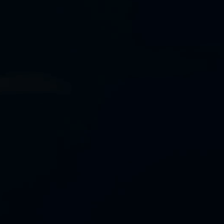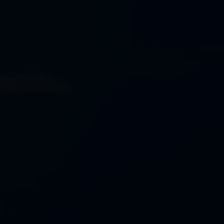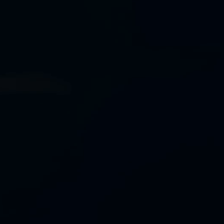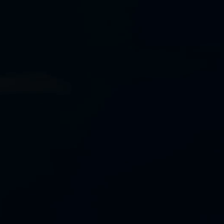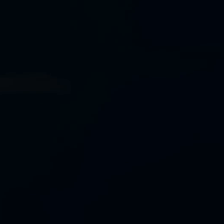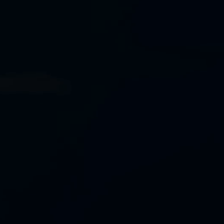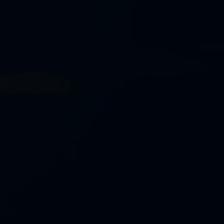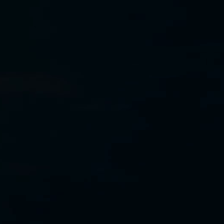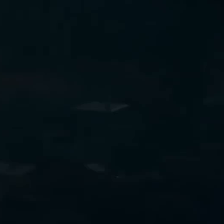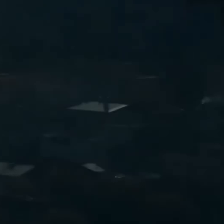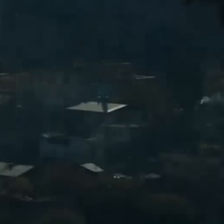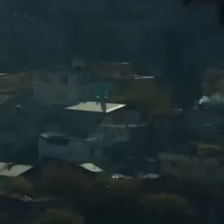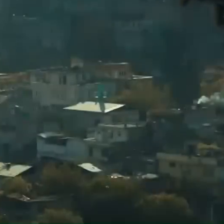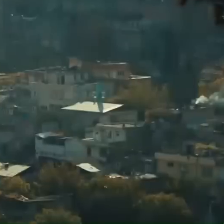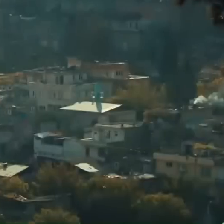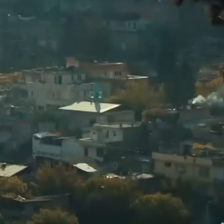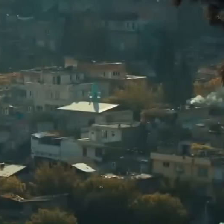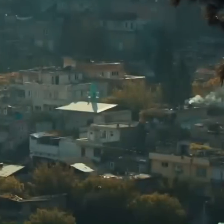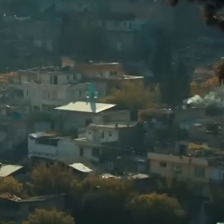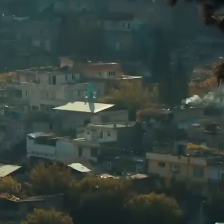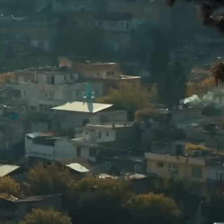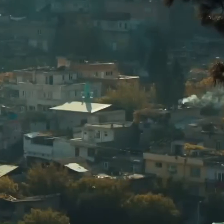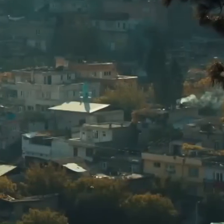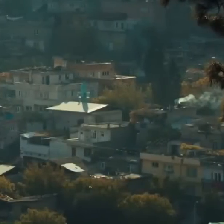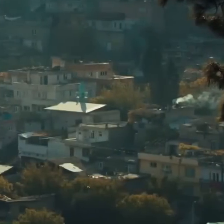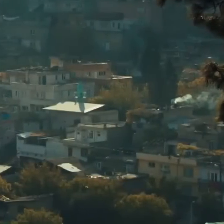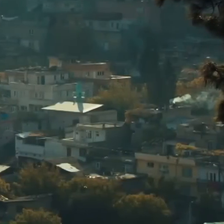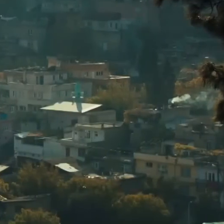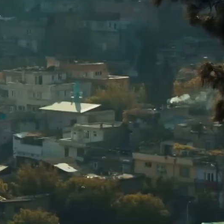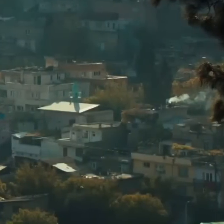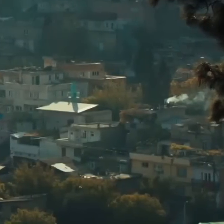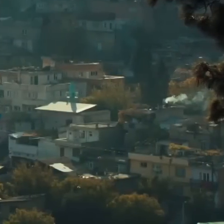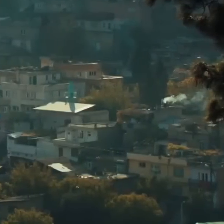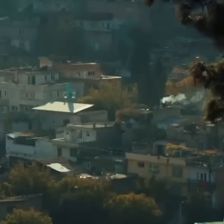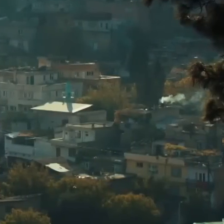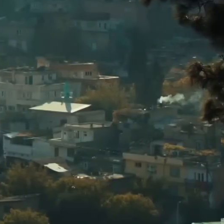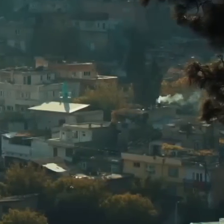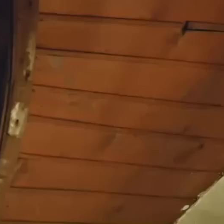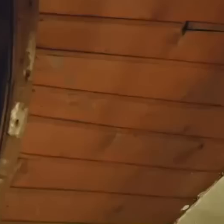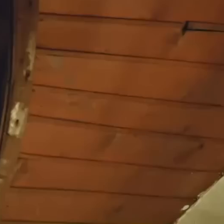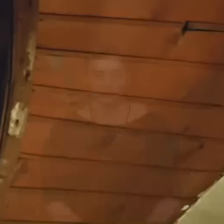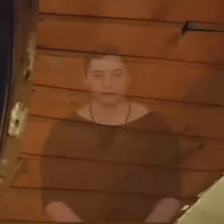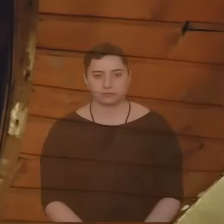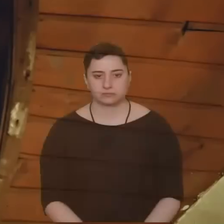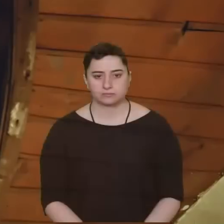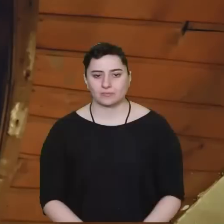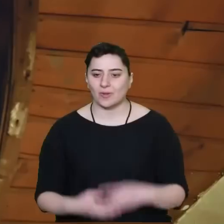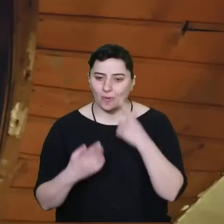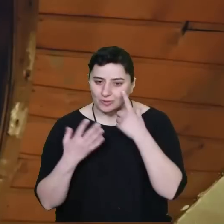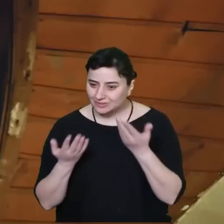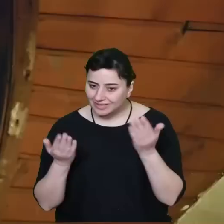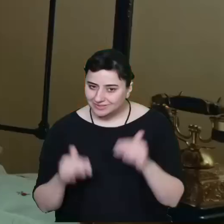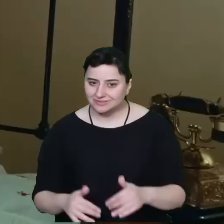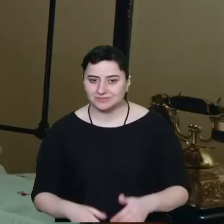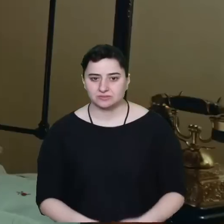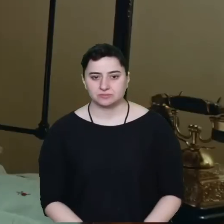Dolunaylı bulutsuz gece. Gündüz vakti. Tepeye konuşlanmış yoksul evlerin görüntüsü. Hoş geldiniz